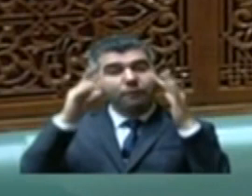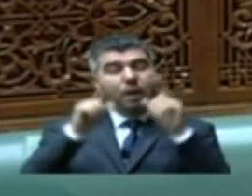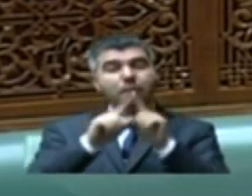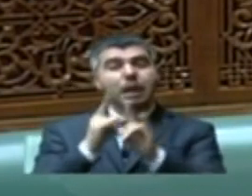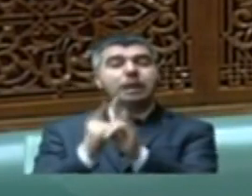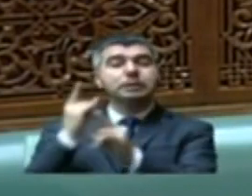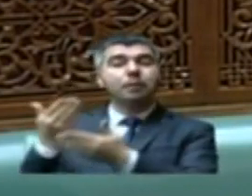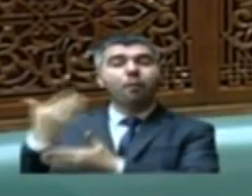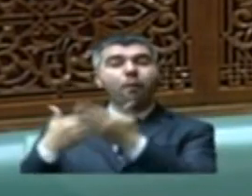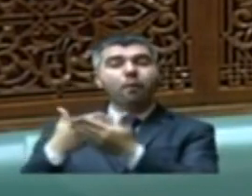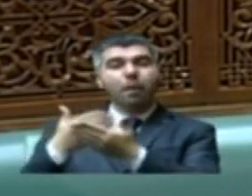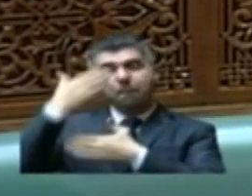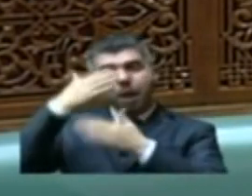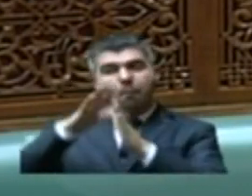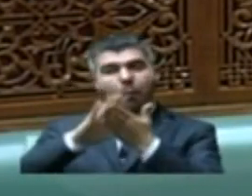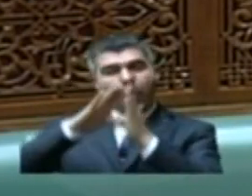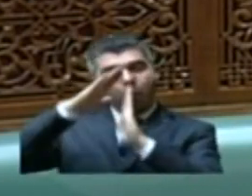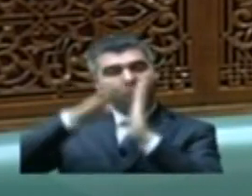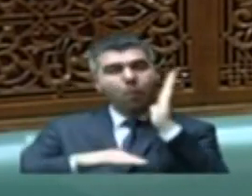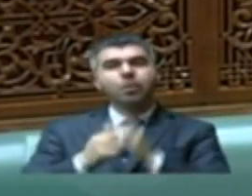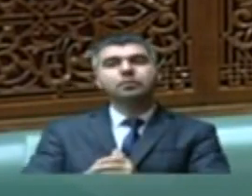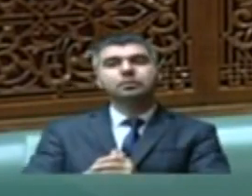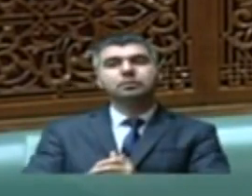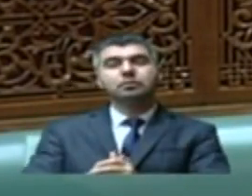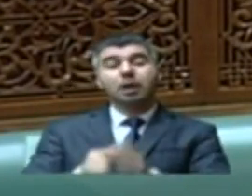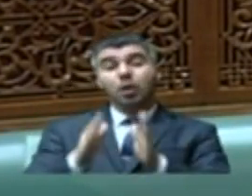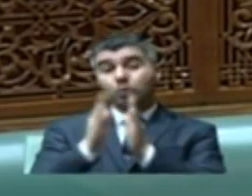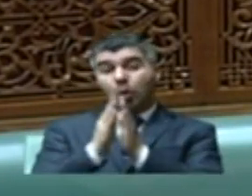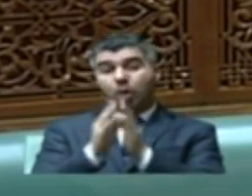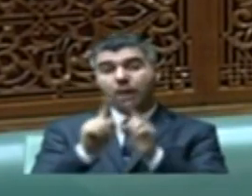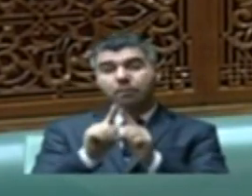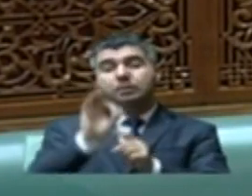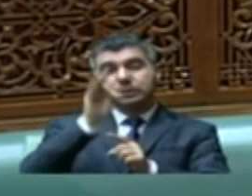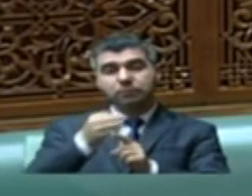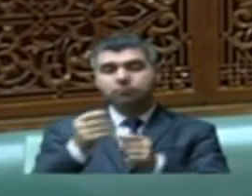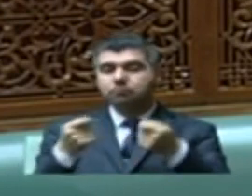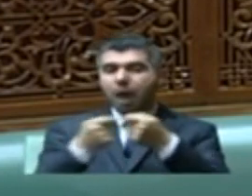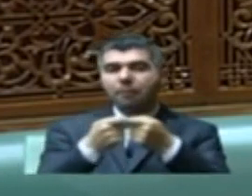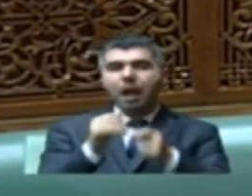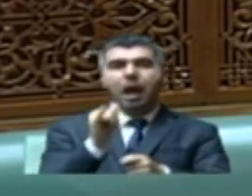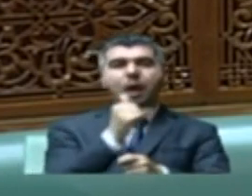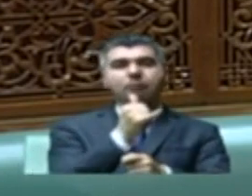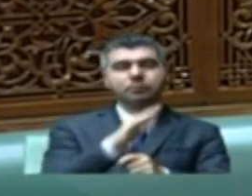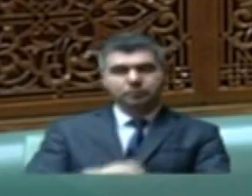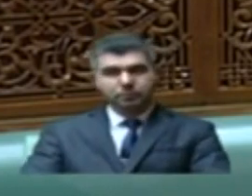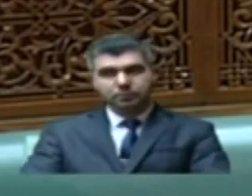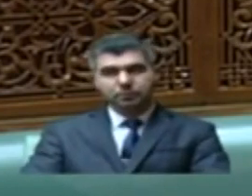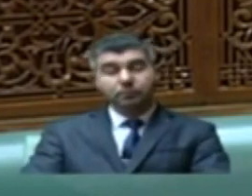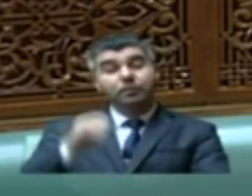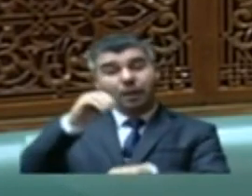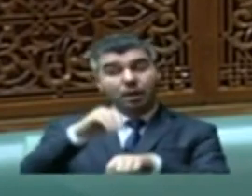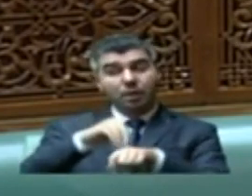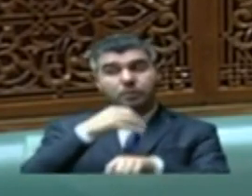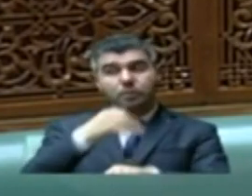ملك للمغاربة أجمعين، والأمازيغية لغة رسمية للبلاد بجانب العربية. من المسلمات أيضا